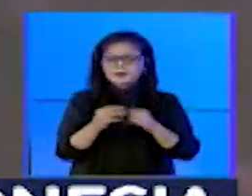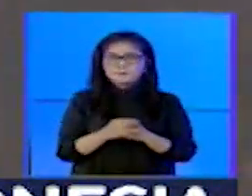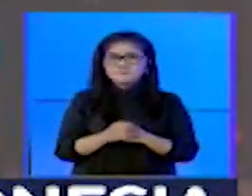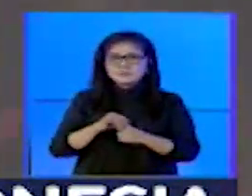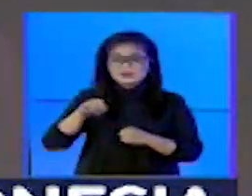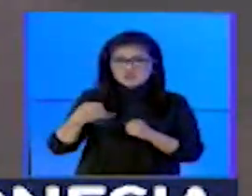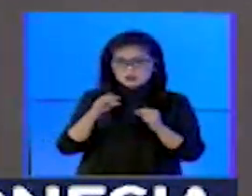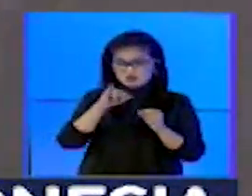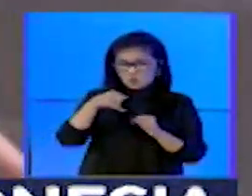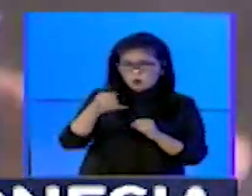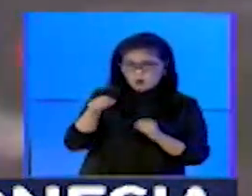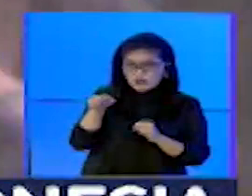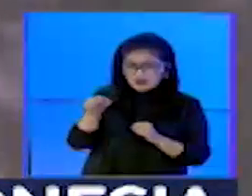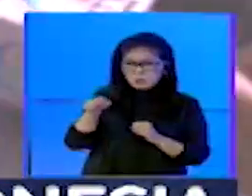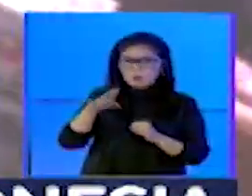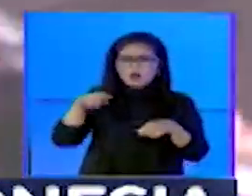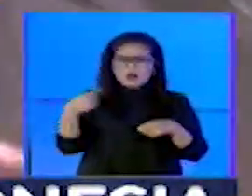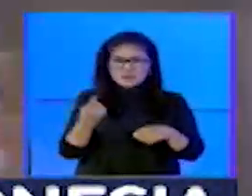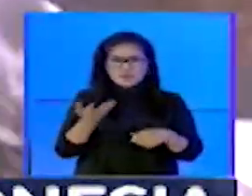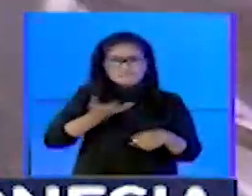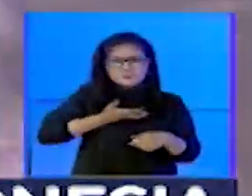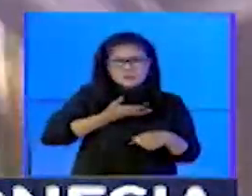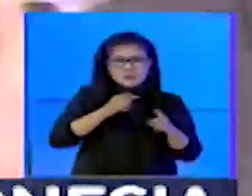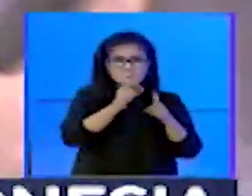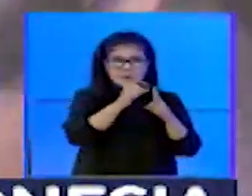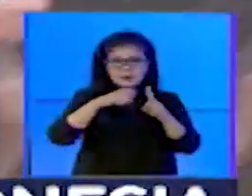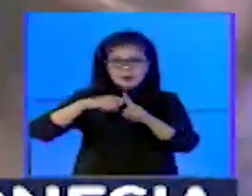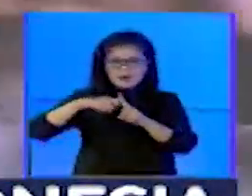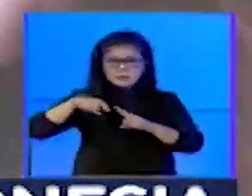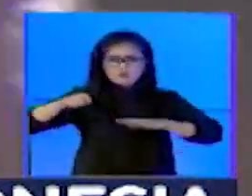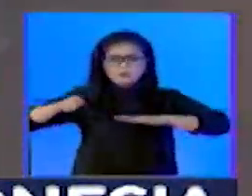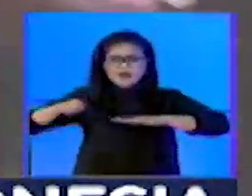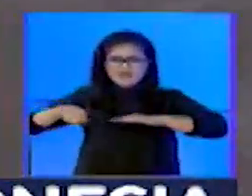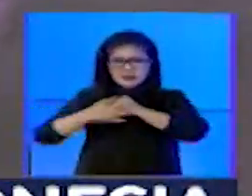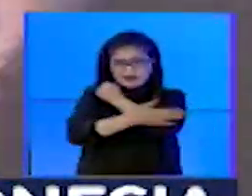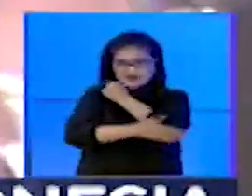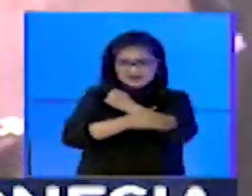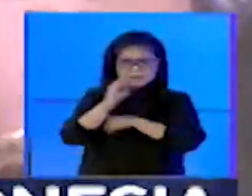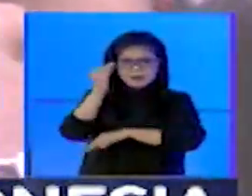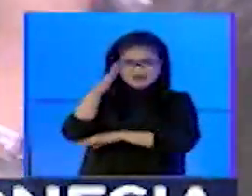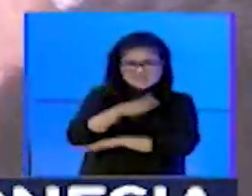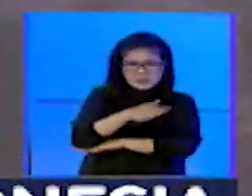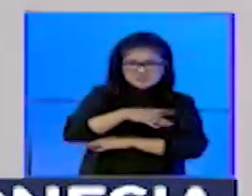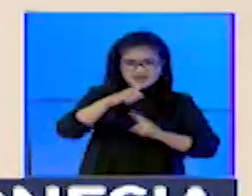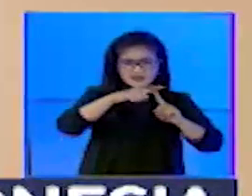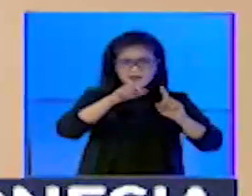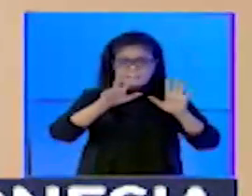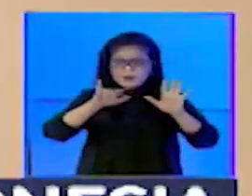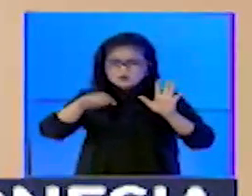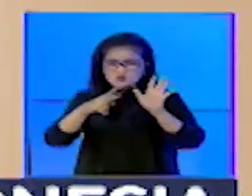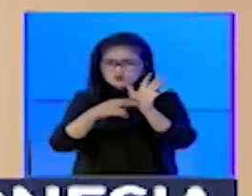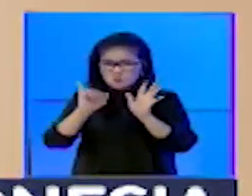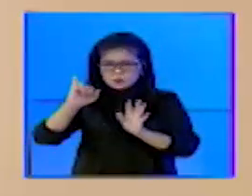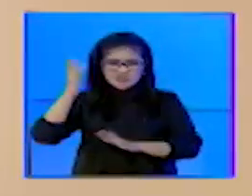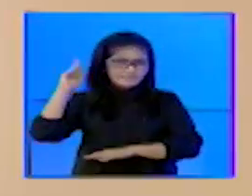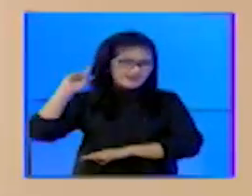sempat mendaftarkan peninjauan kembali atau PK di Pengadilan Negeri Jakarta Selatan 8 Juni lalu. Tapi saya